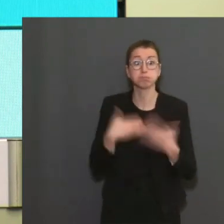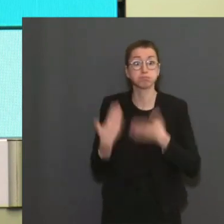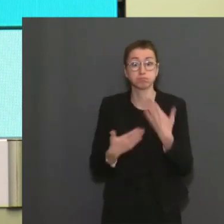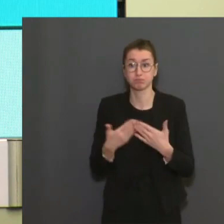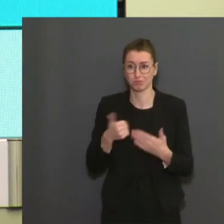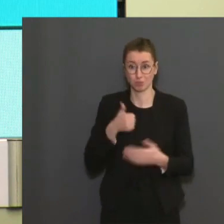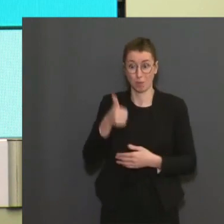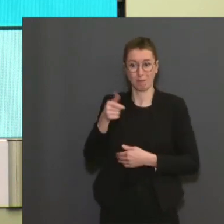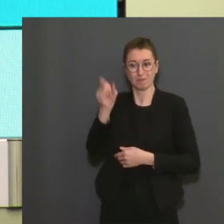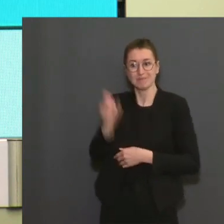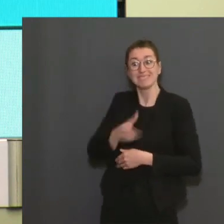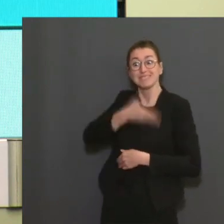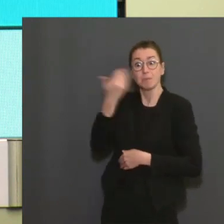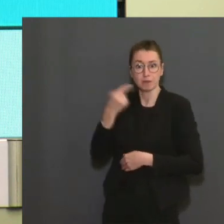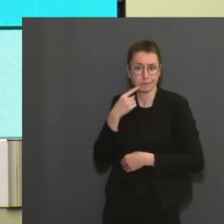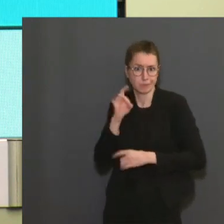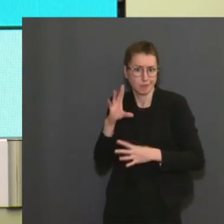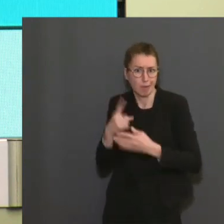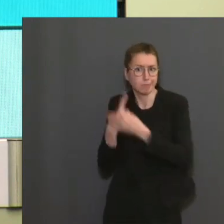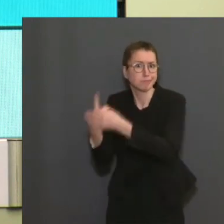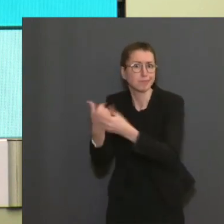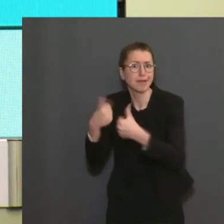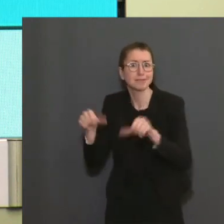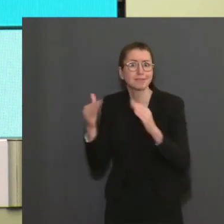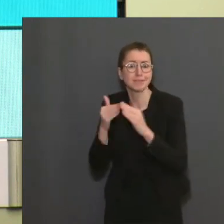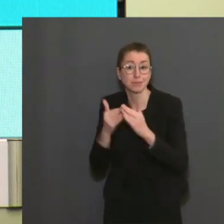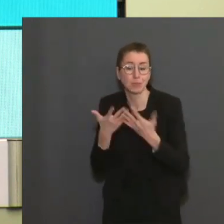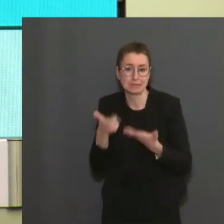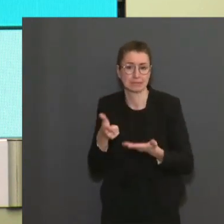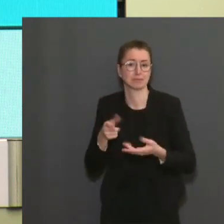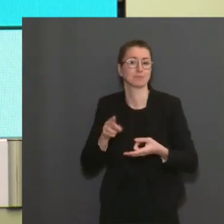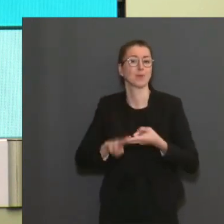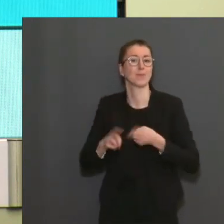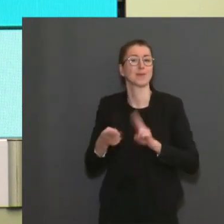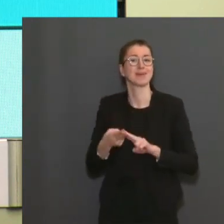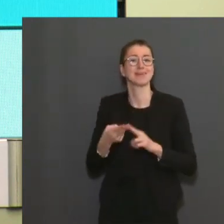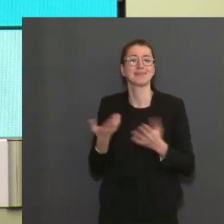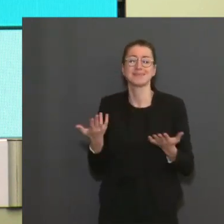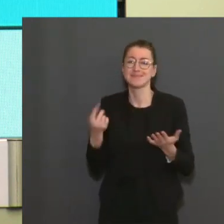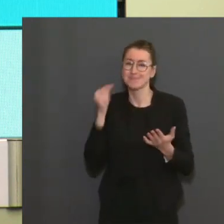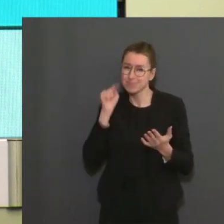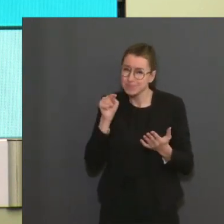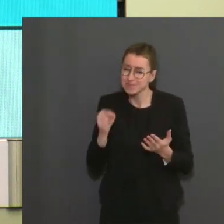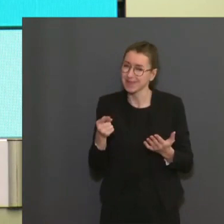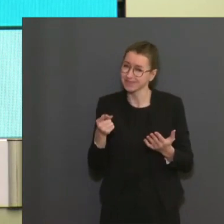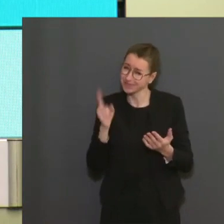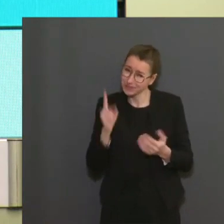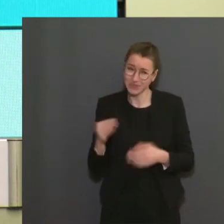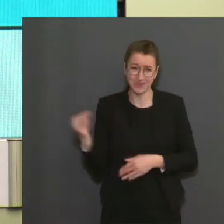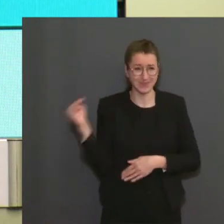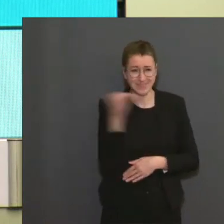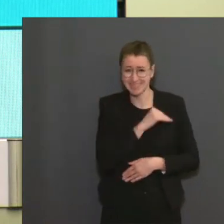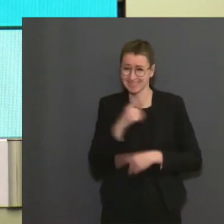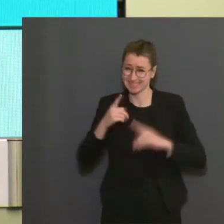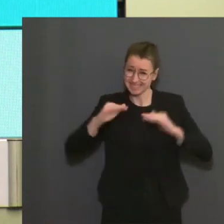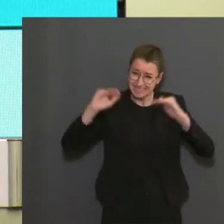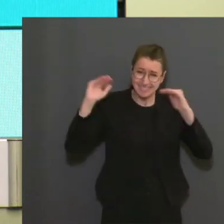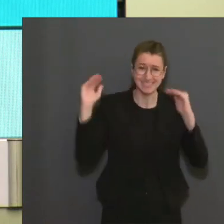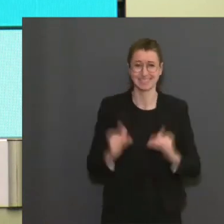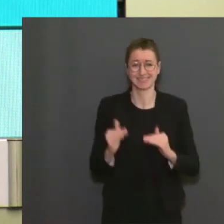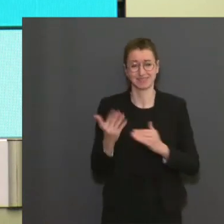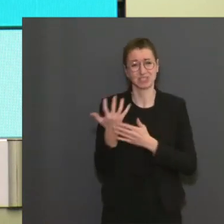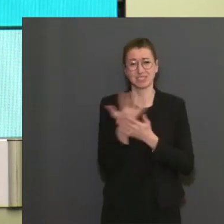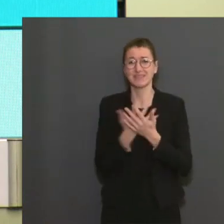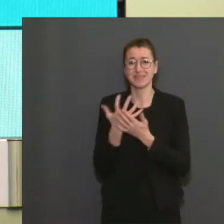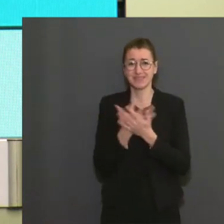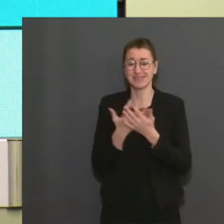le virus. Or, le but, bien sûr, c'est de faire diminuer au plus vite et de la manière la plus intense possible le